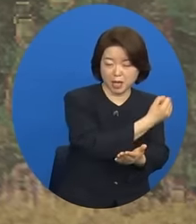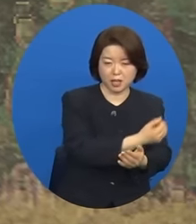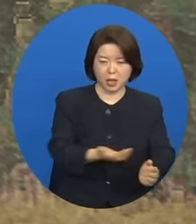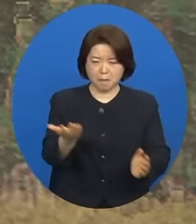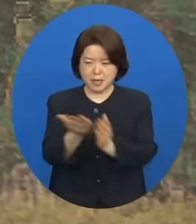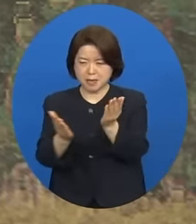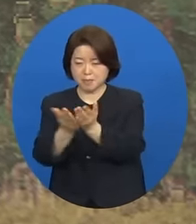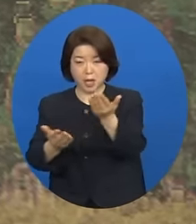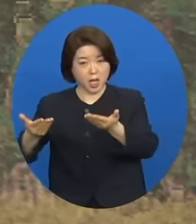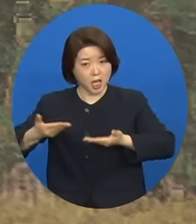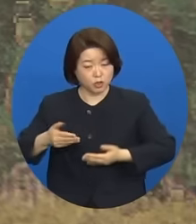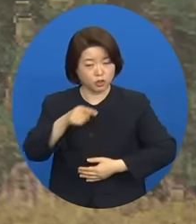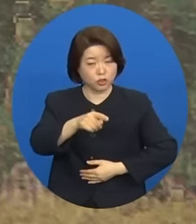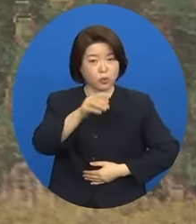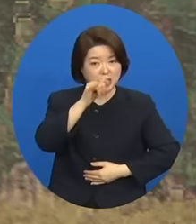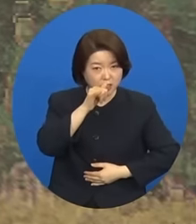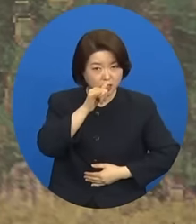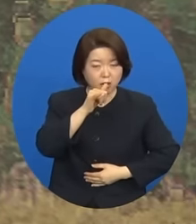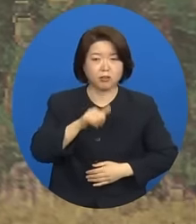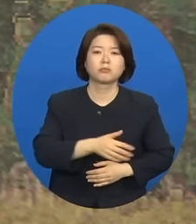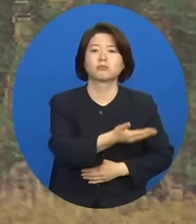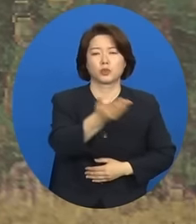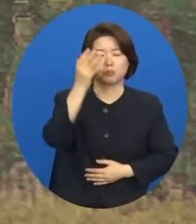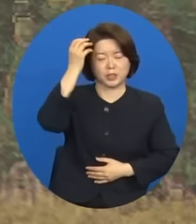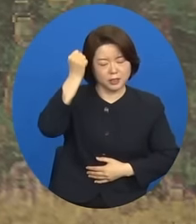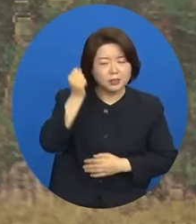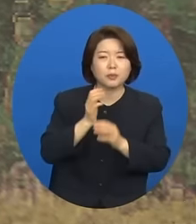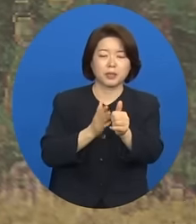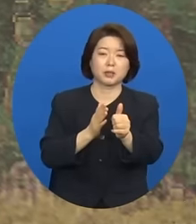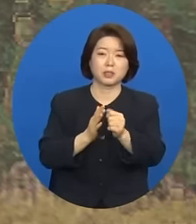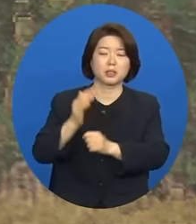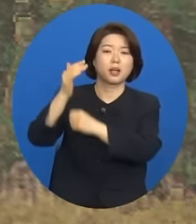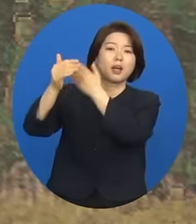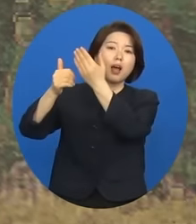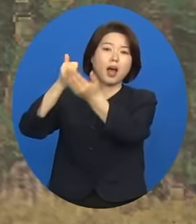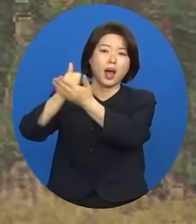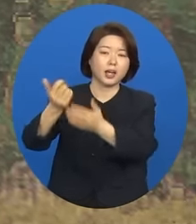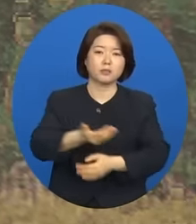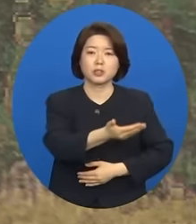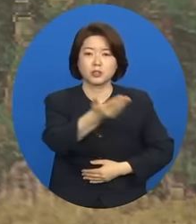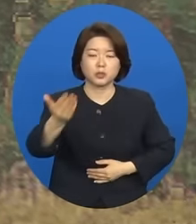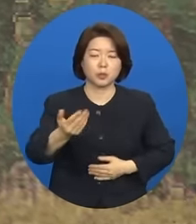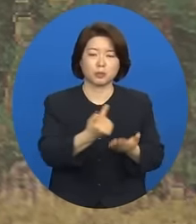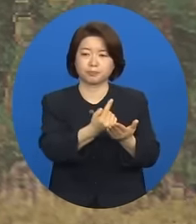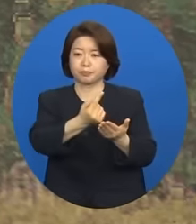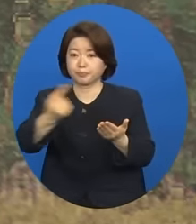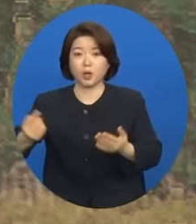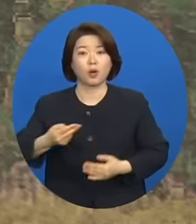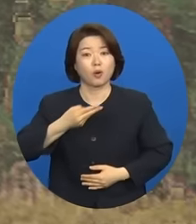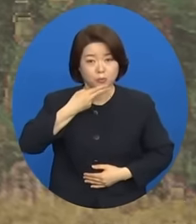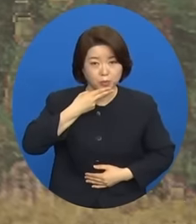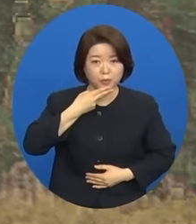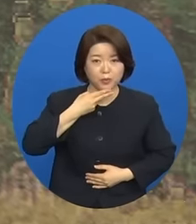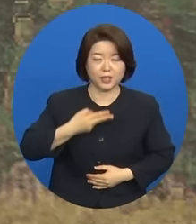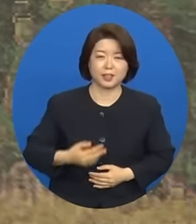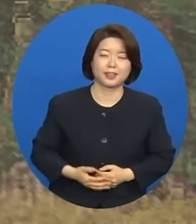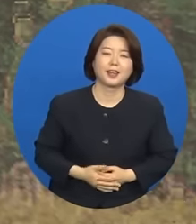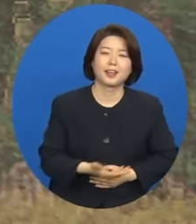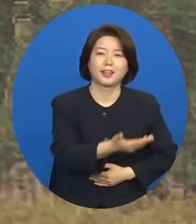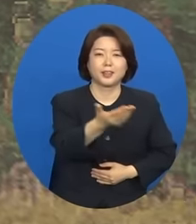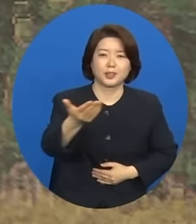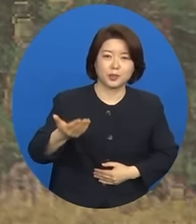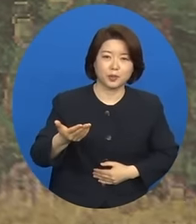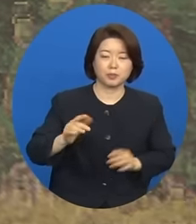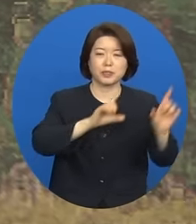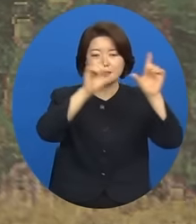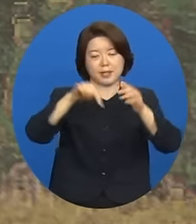대우가 있는 곳이 있겠지만 여러분 기억하셔야 됩니다. 하나님은 여러분을 떠나지 아니하신다는 것입니다. 여러분의